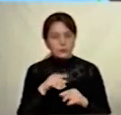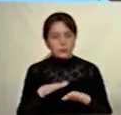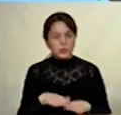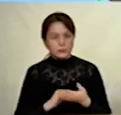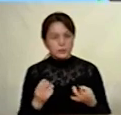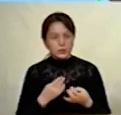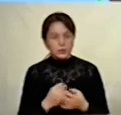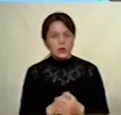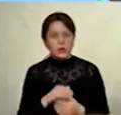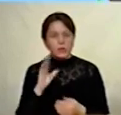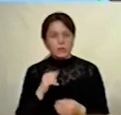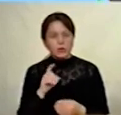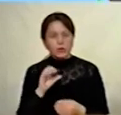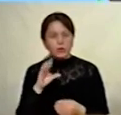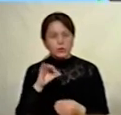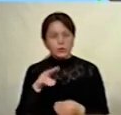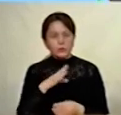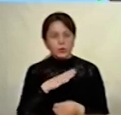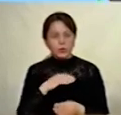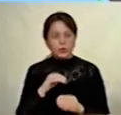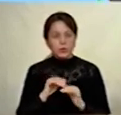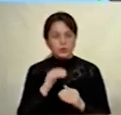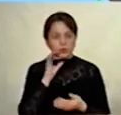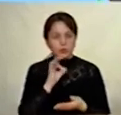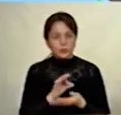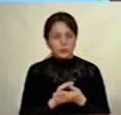virgulni qo'yamiz va hosil bo'lgan ko'paytma